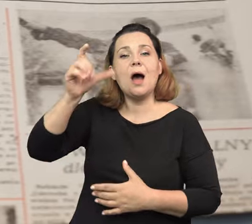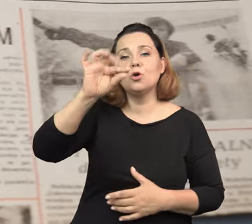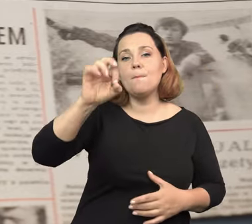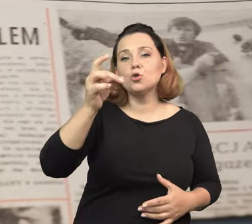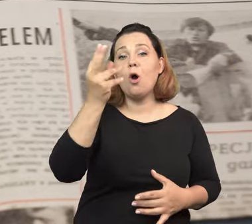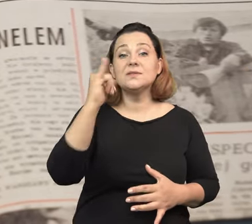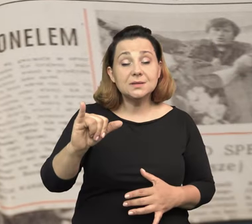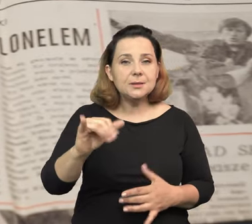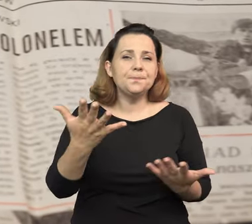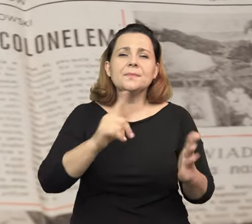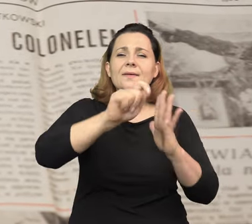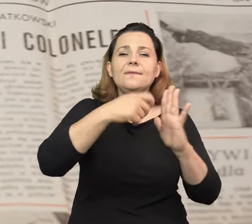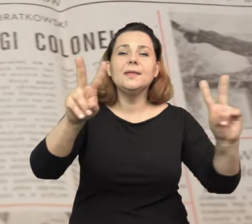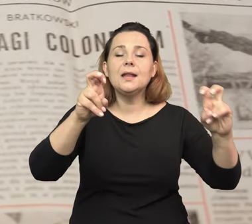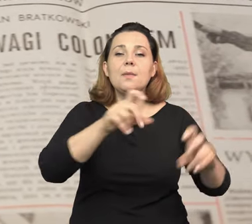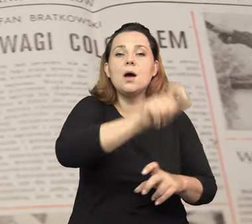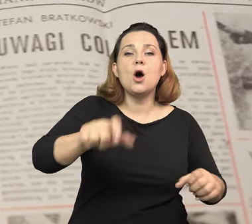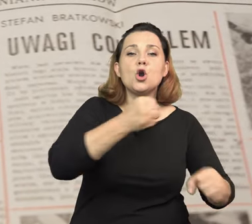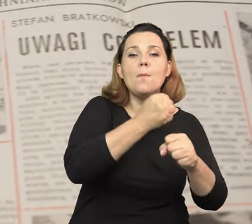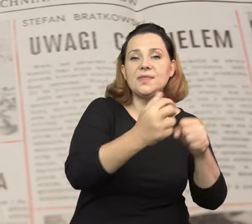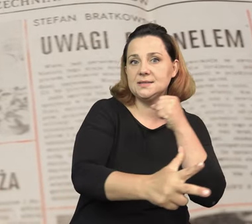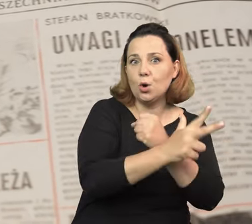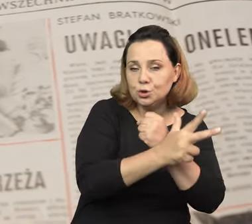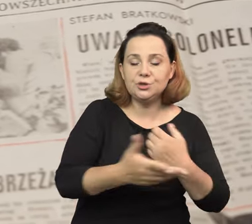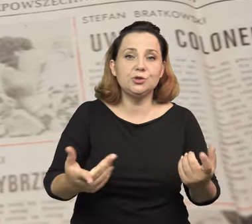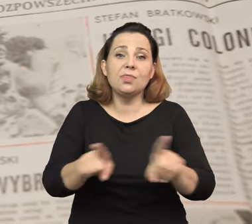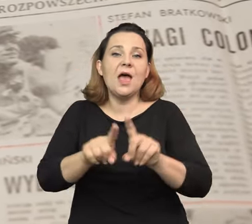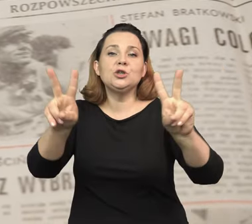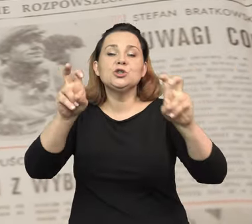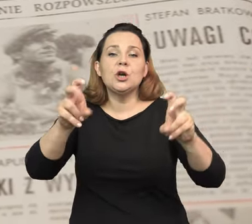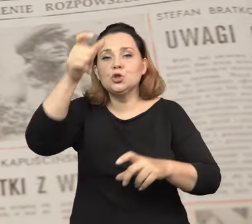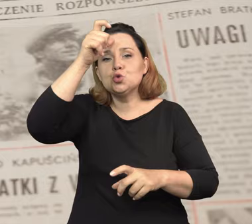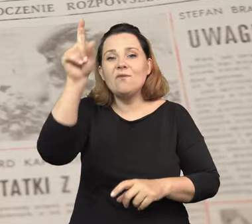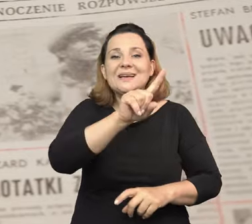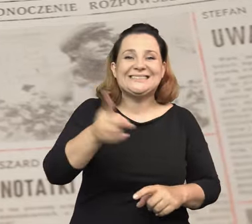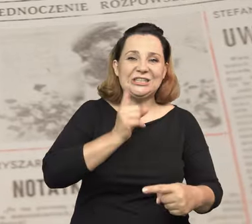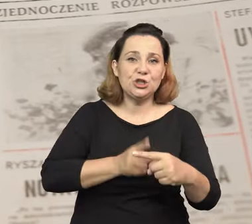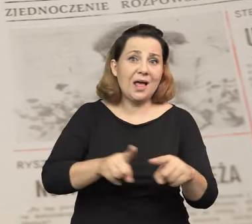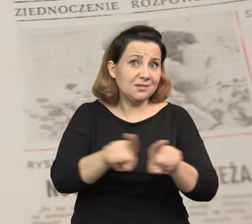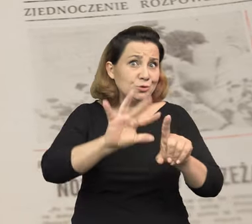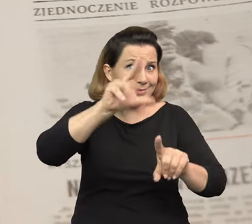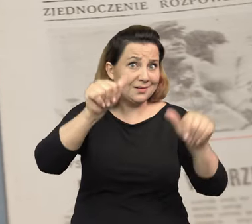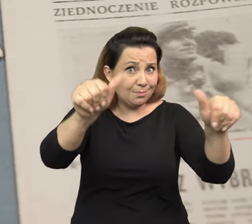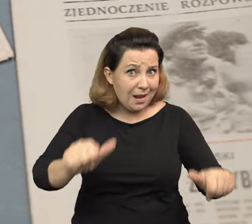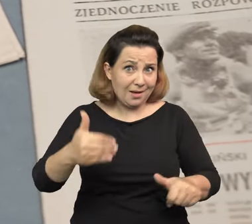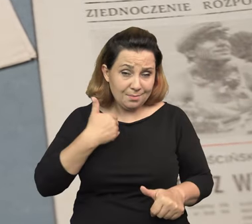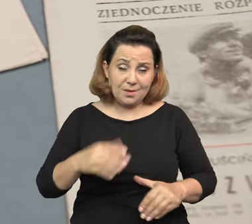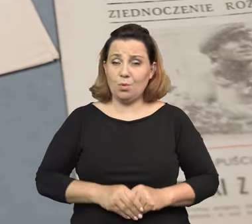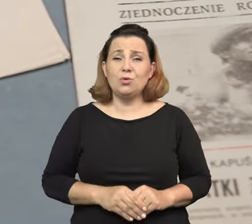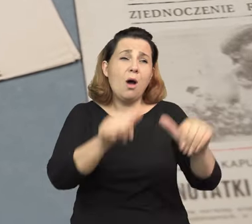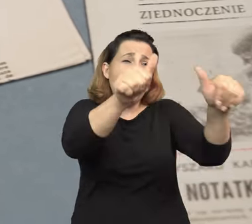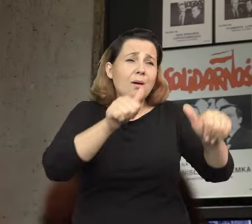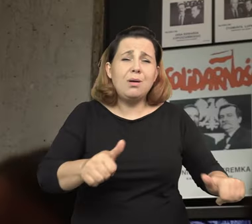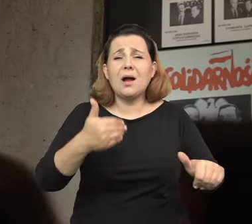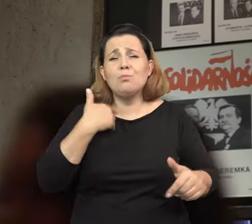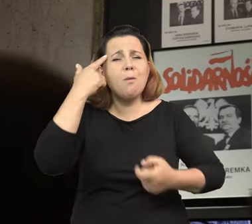filmy, tutaj do filmów Robotnica 80, Człowiek z żelaza, piękne plakaty. Do takich plakatów było pomysłów bardzo